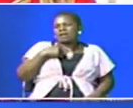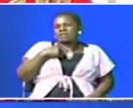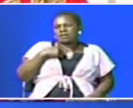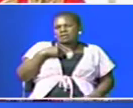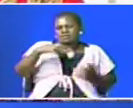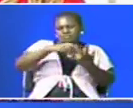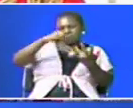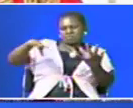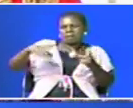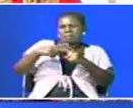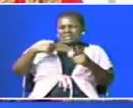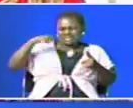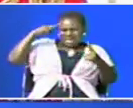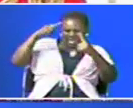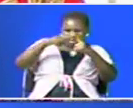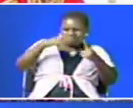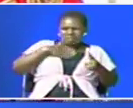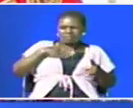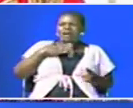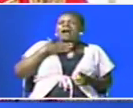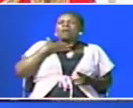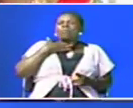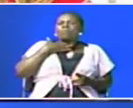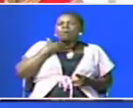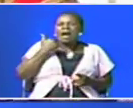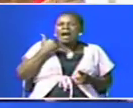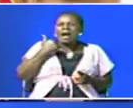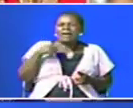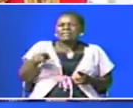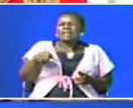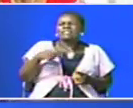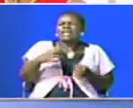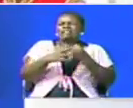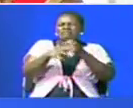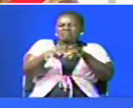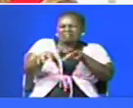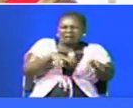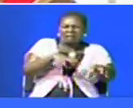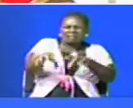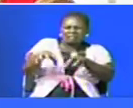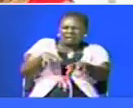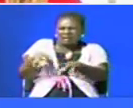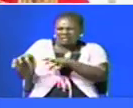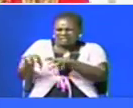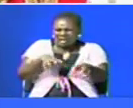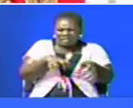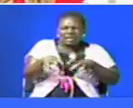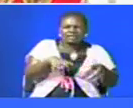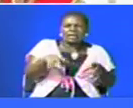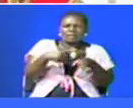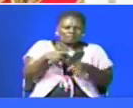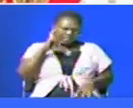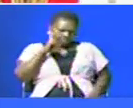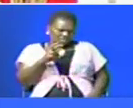huyu lakini lengo langu mimi nilikuwa nataka akae mpararo asiwe yani mbele na nyuma hana, lakini